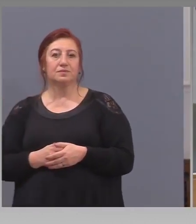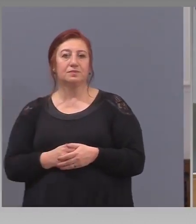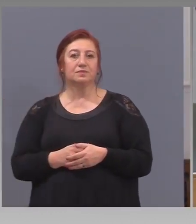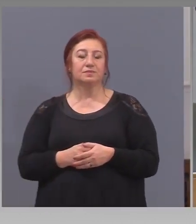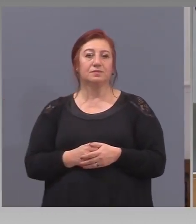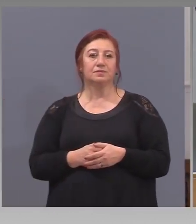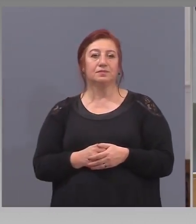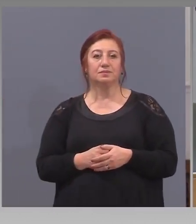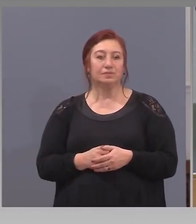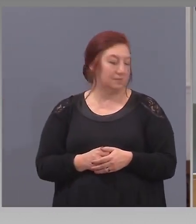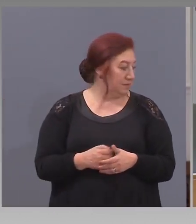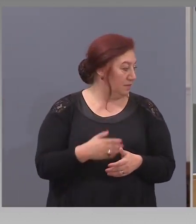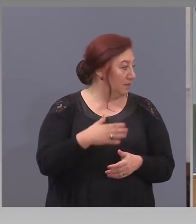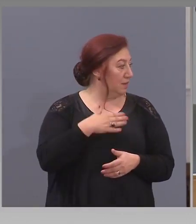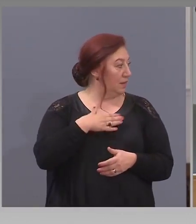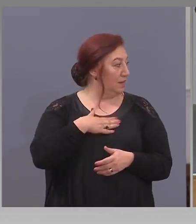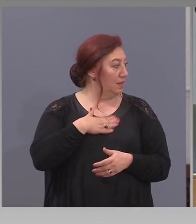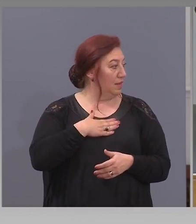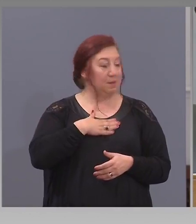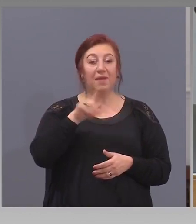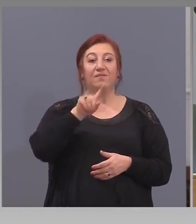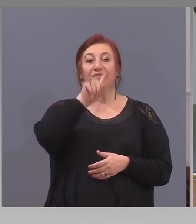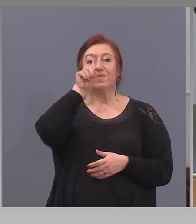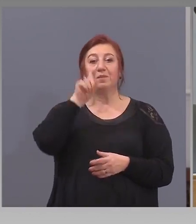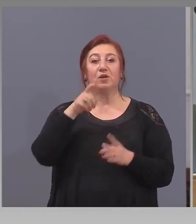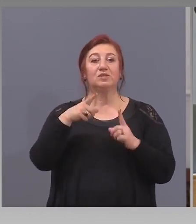Към министър Кирилов, ако позволите ми въпрос.